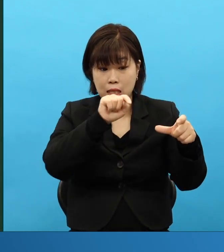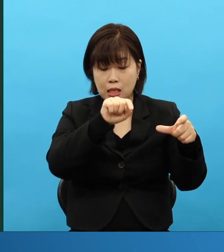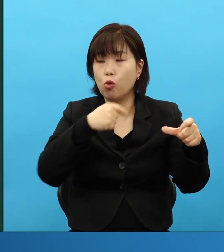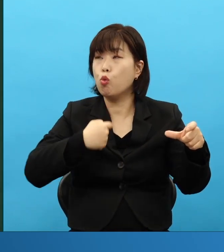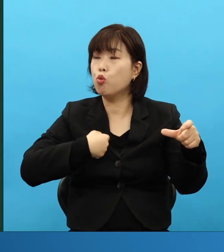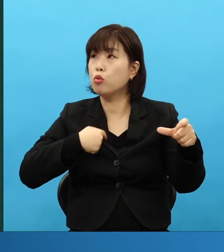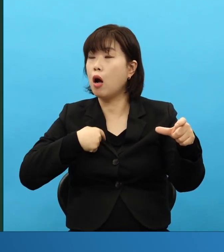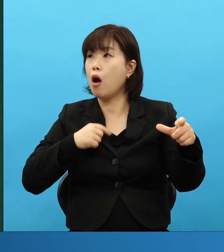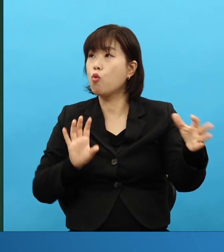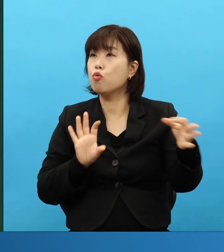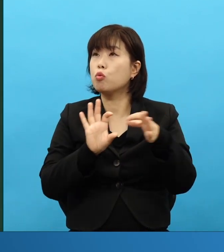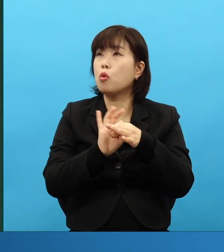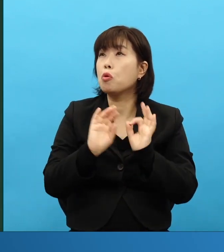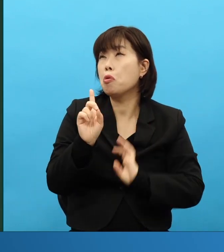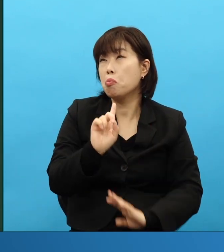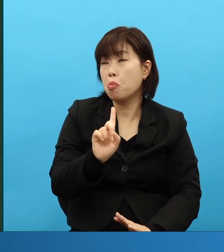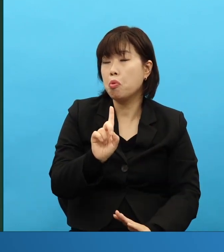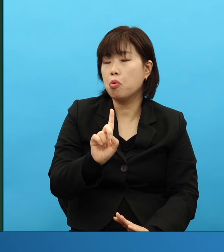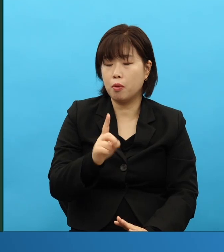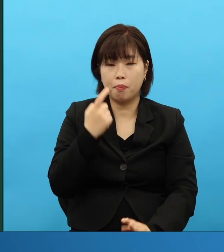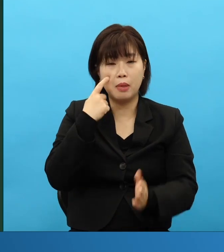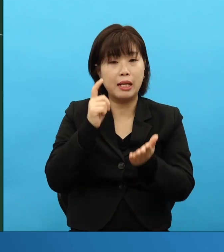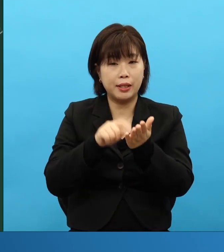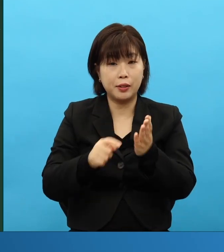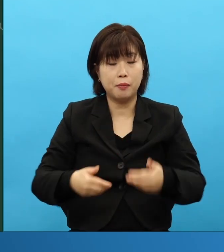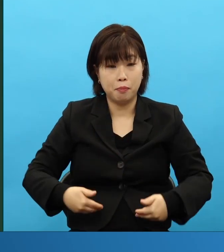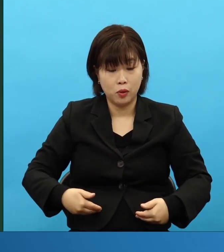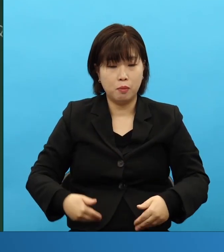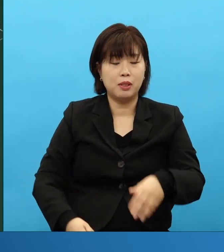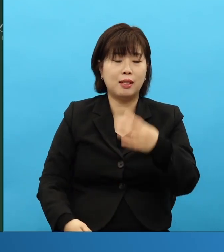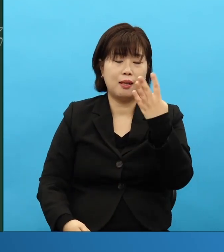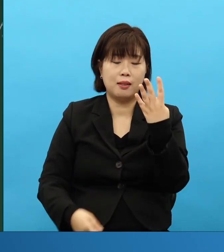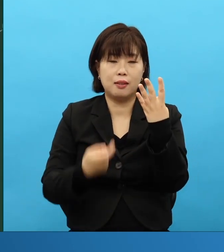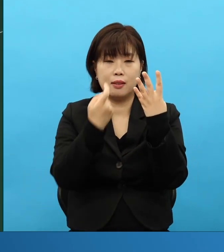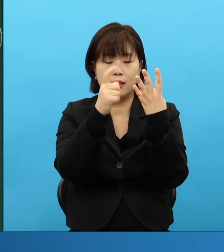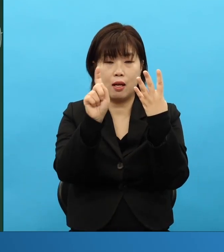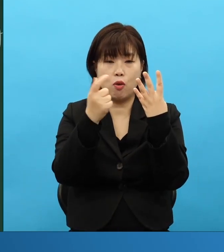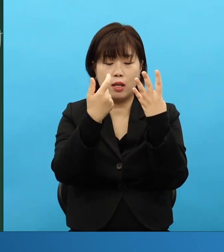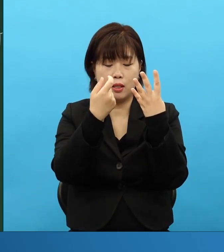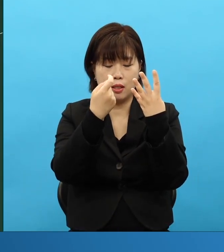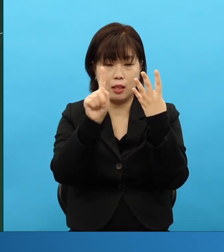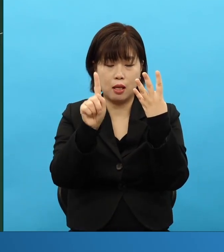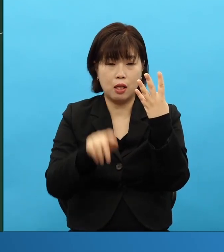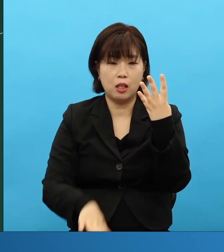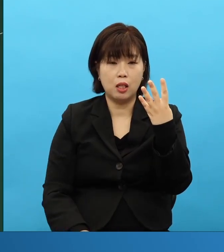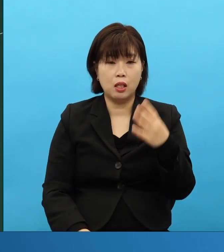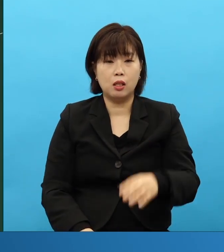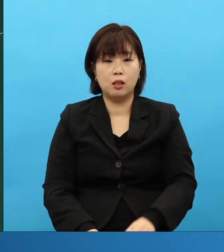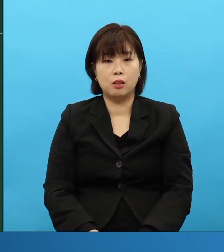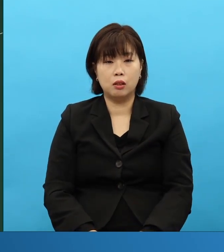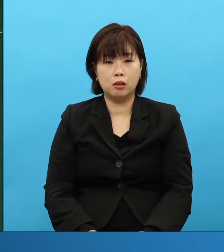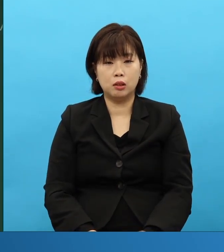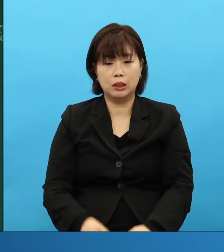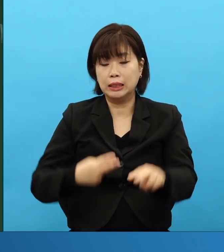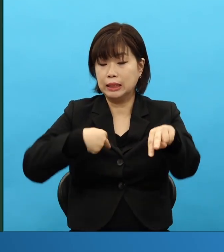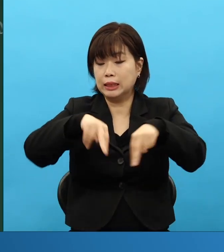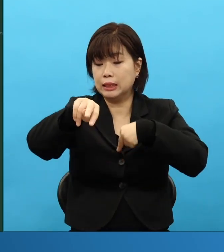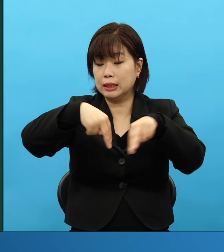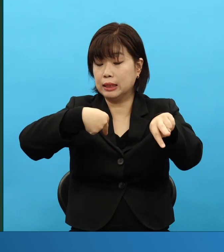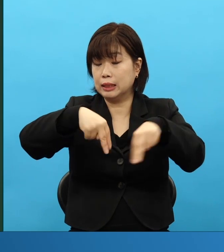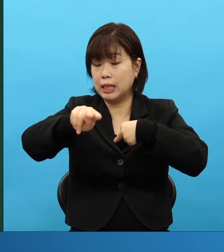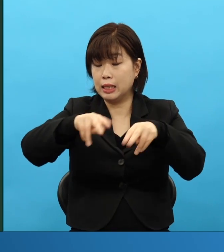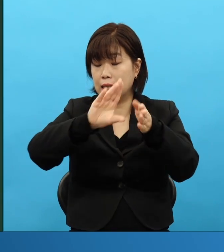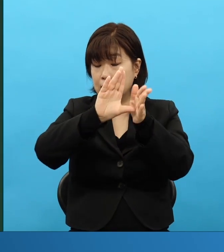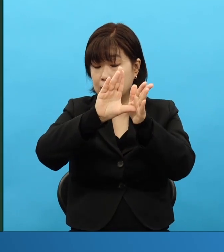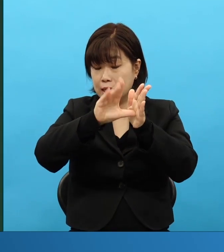country, what is that? How significant is that answer to me today? 사가는 드디어 허송세월 실패한 사사시대. Lecture 4 is talking about the age